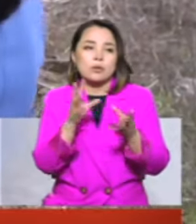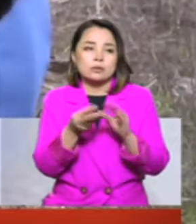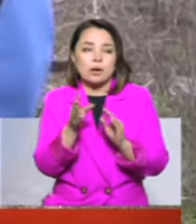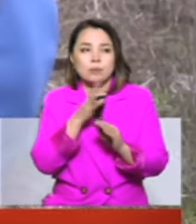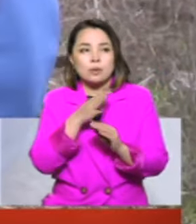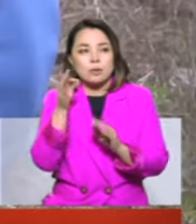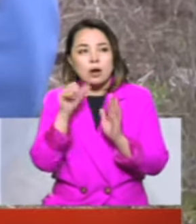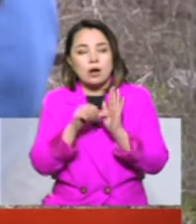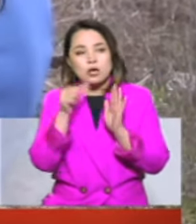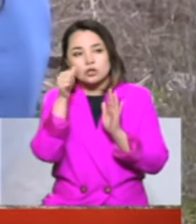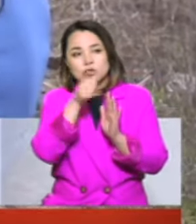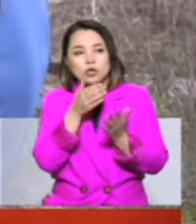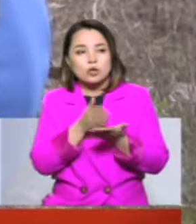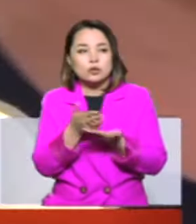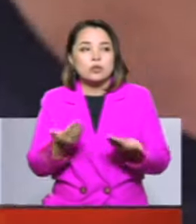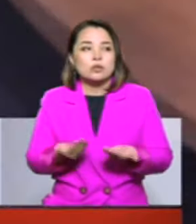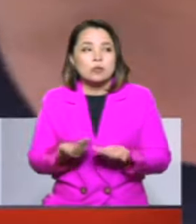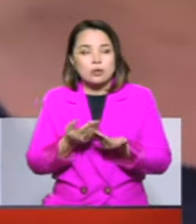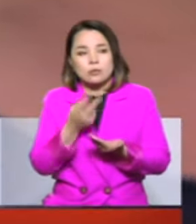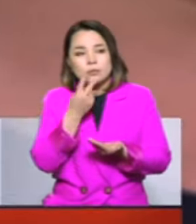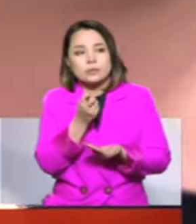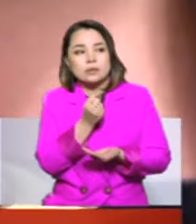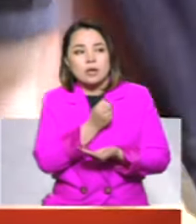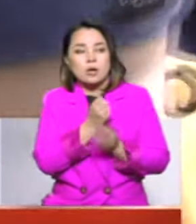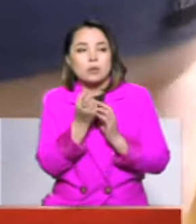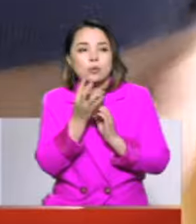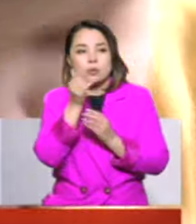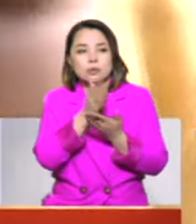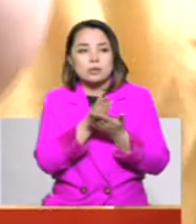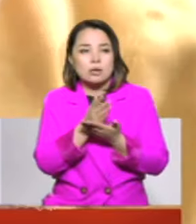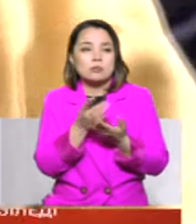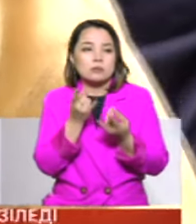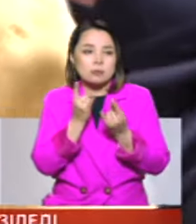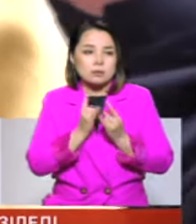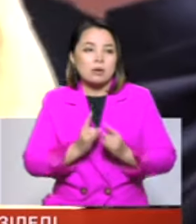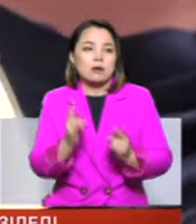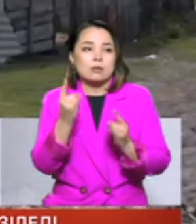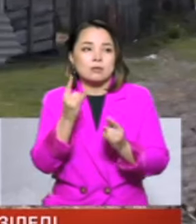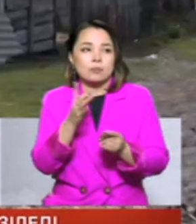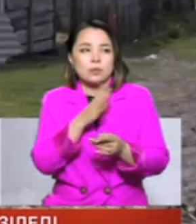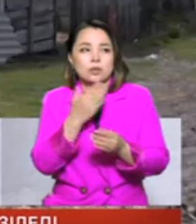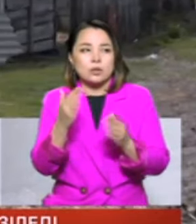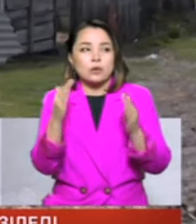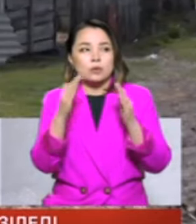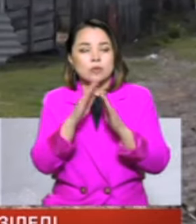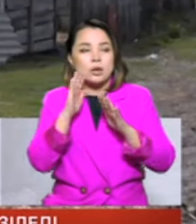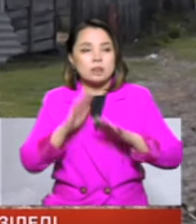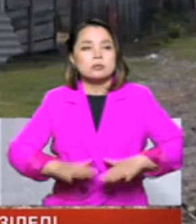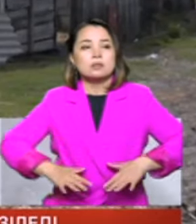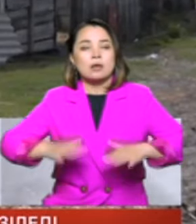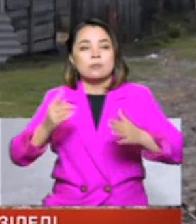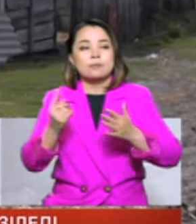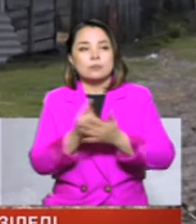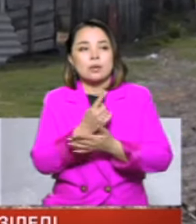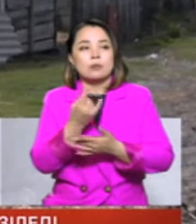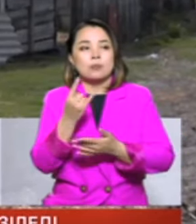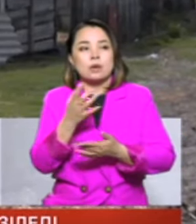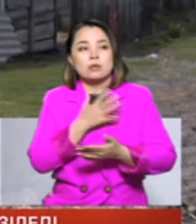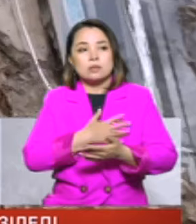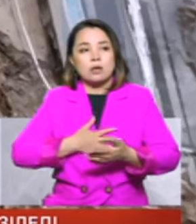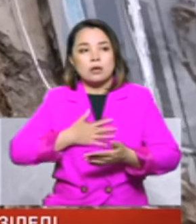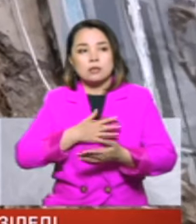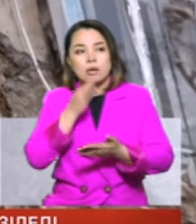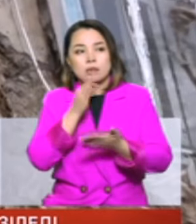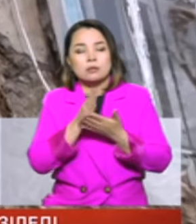Фазылова 6 жыл тұрған шаңырағын қимайды. Дәл осы үйде 14 жыл күткен сәби дүниеге келген. Баспанасын су басқанда ең алдымен баласы үшін